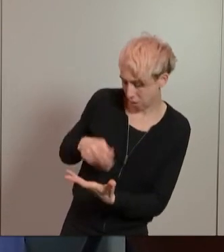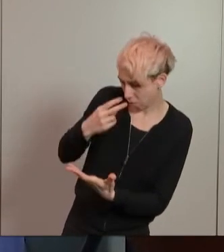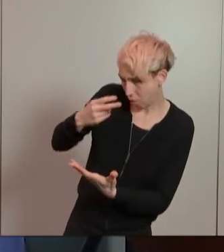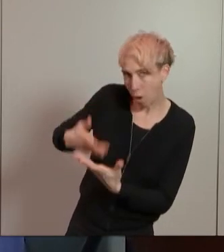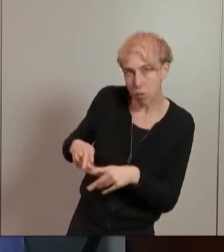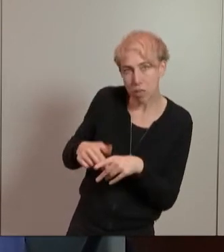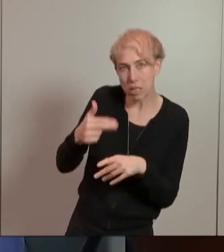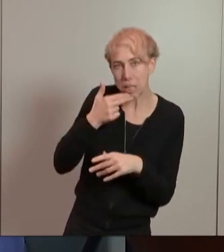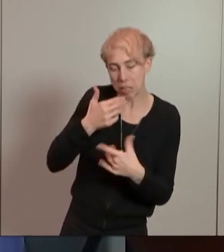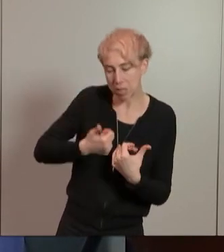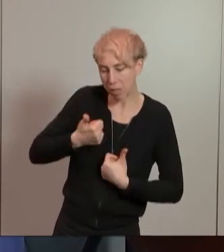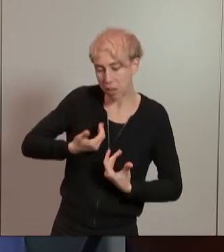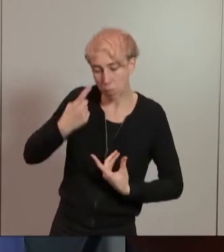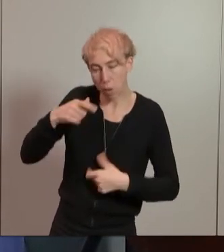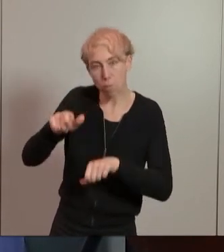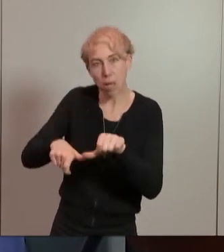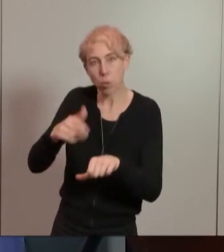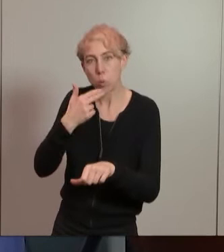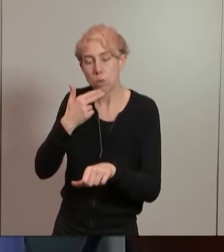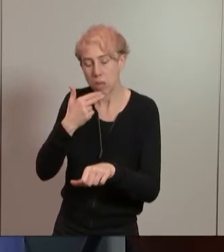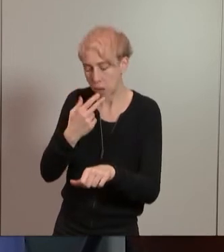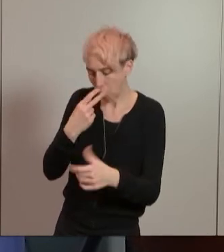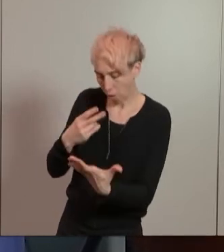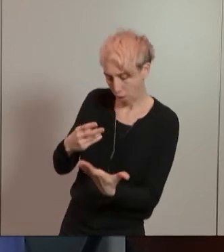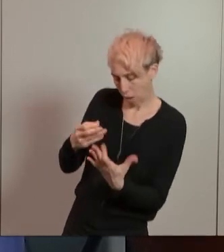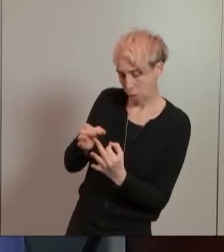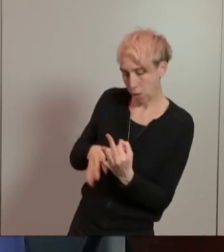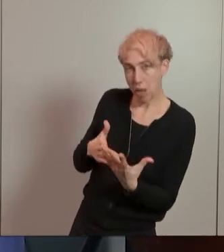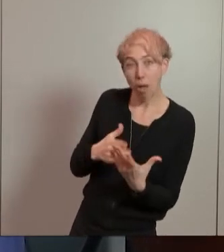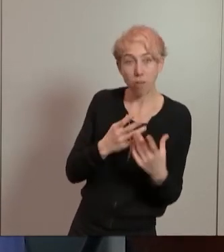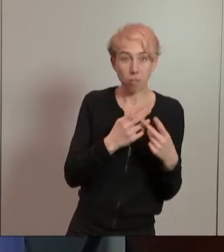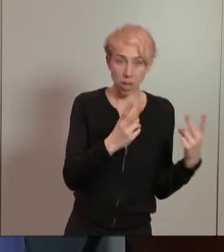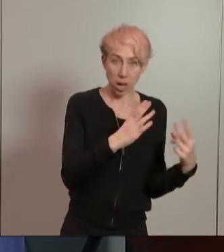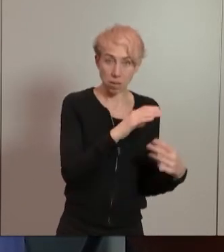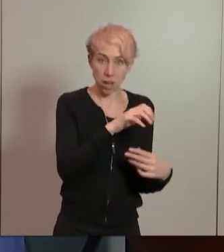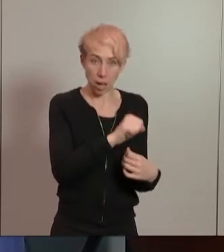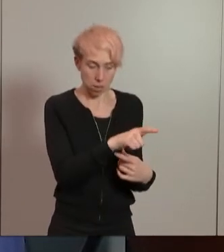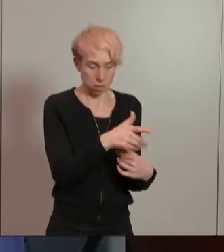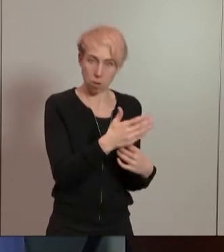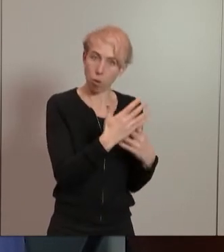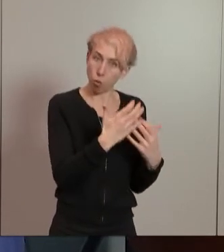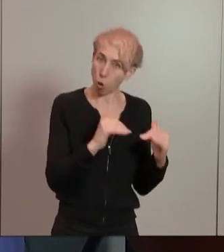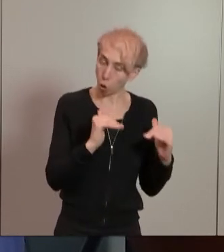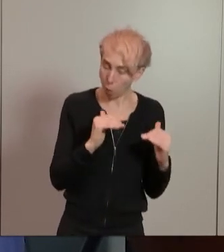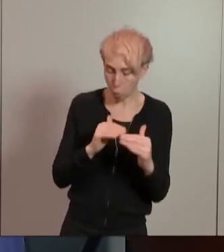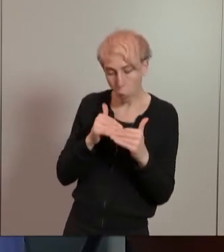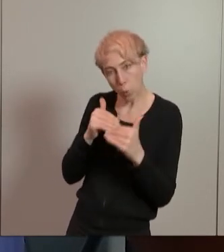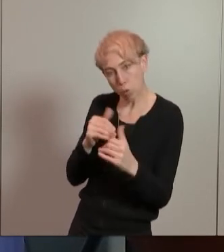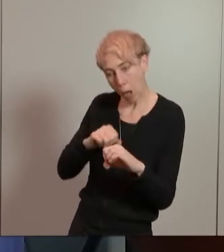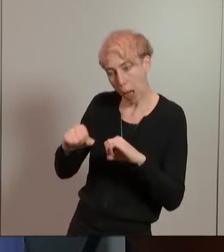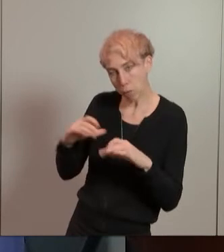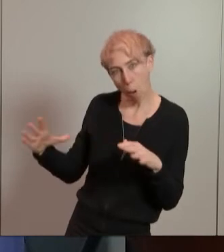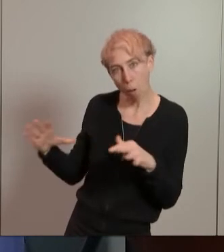de service rendu à l'usager. La ville et le CCAS ont pour autant réaffirmé leur volonté de poursuivre les actions